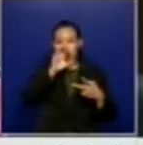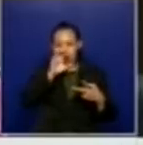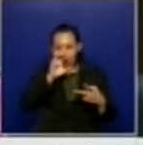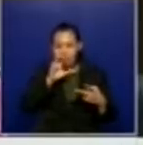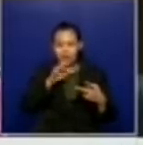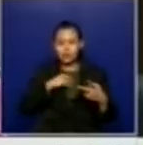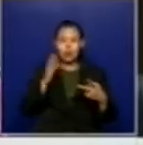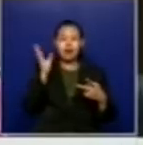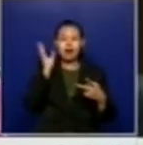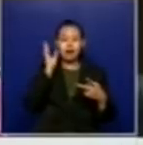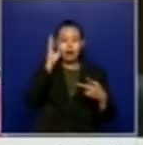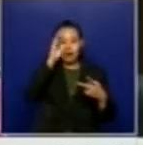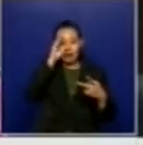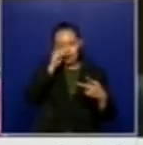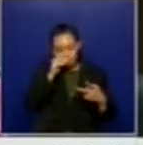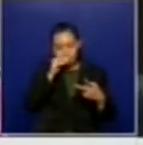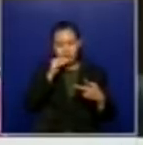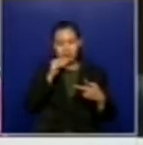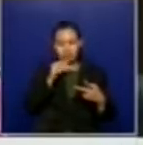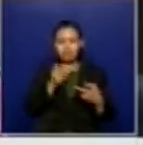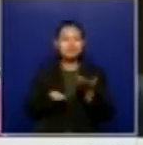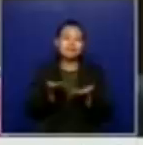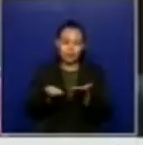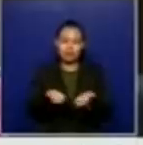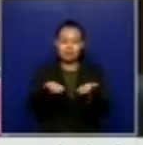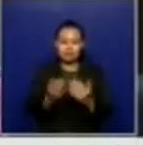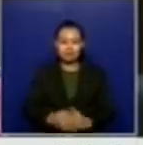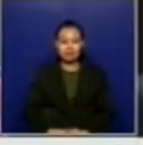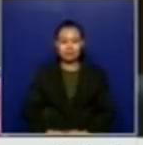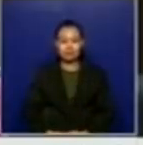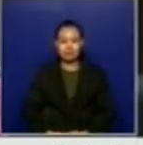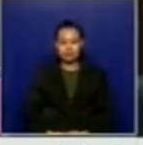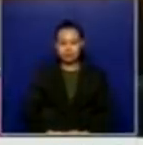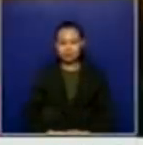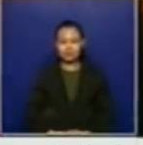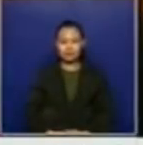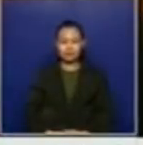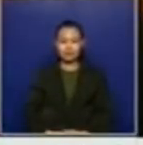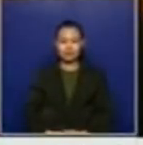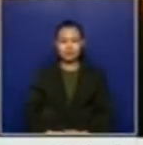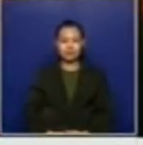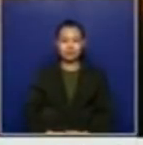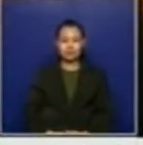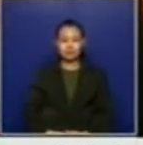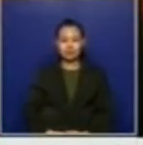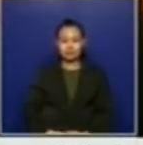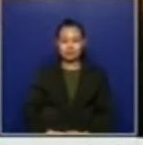ถ้าท่านหลับได้ท่านเป็นมนุษย์มหัศจรรย์ฮะไปดูแผ่นต่อไปครับ